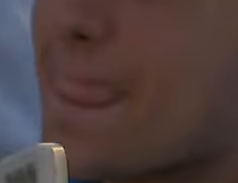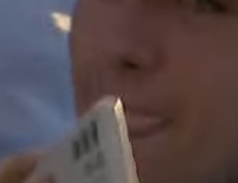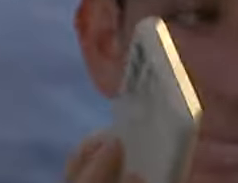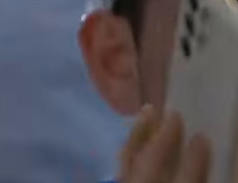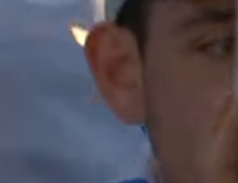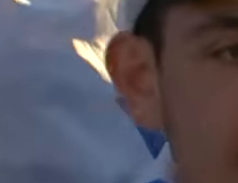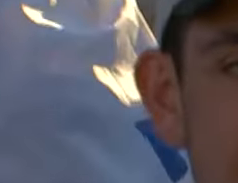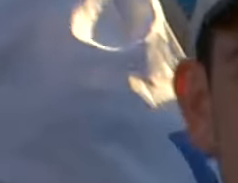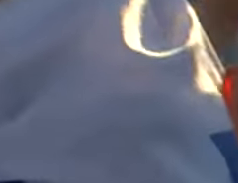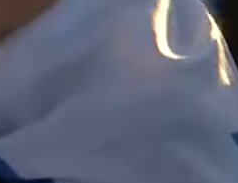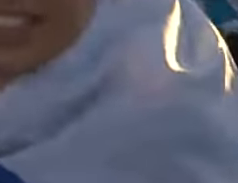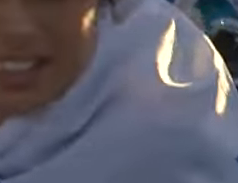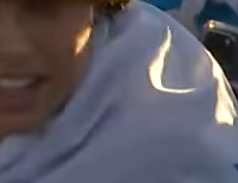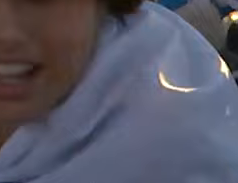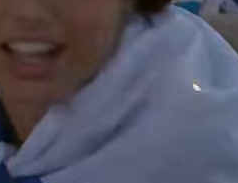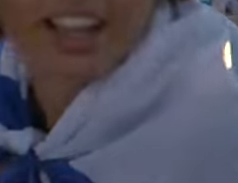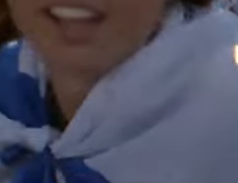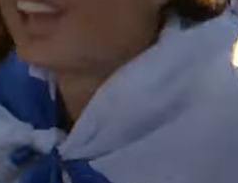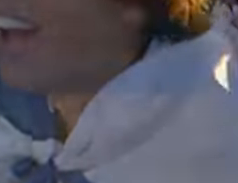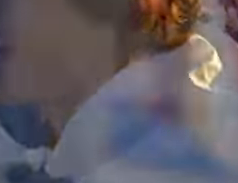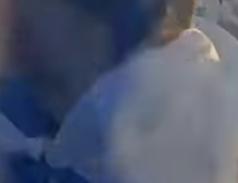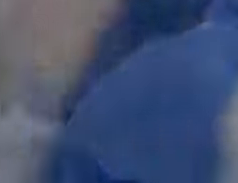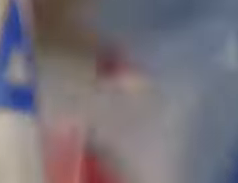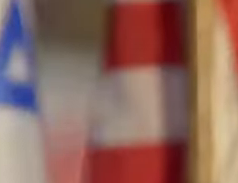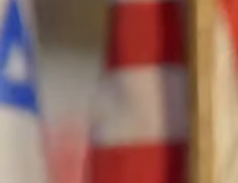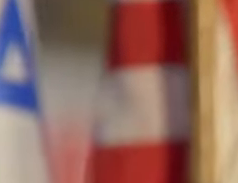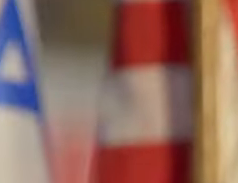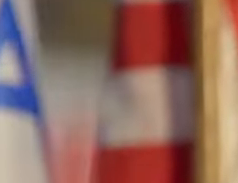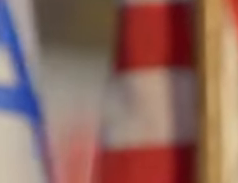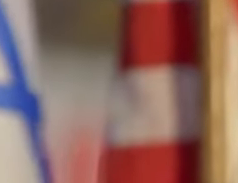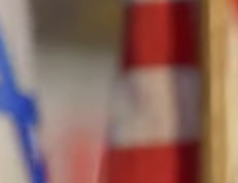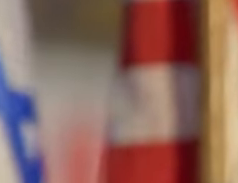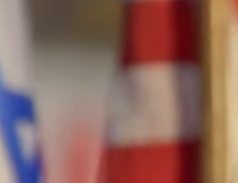אמן. תרפא כבר את הלב.